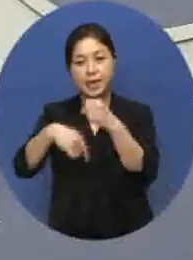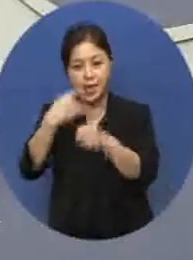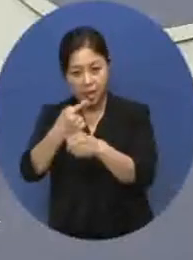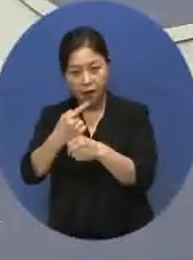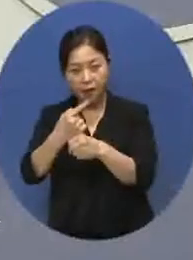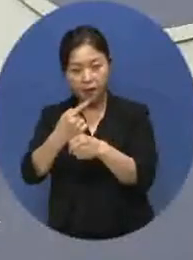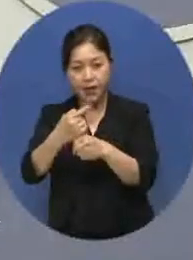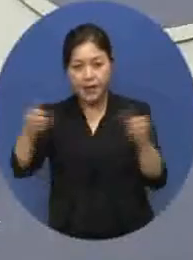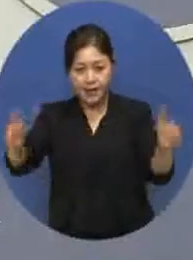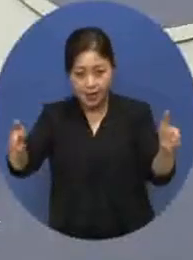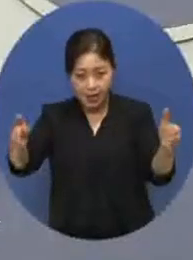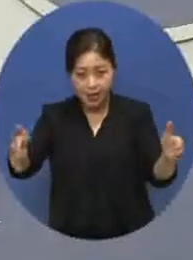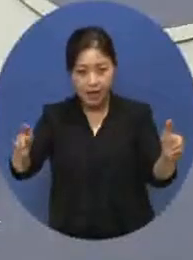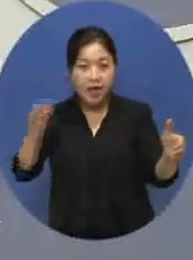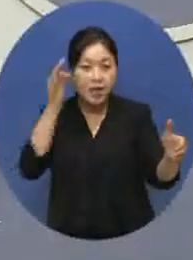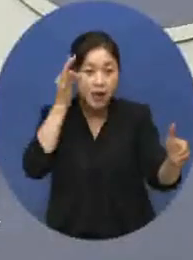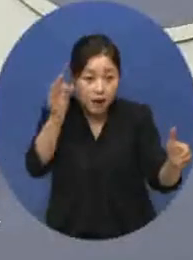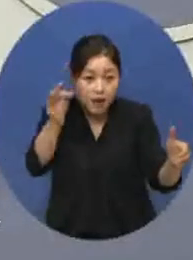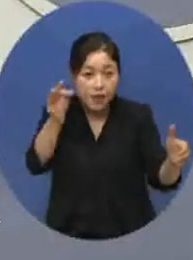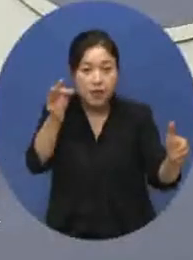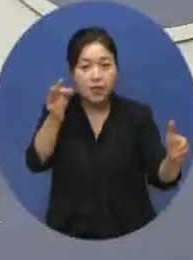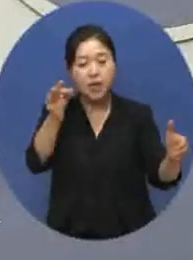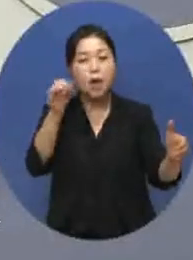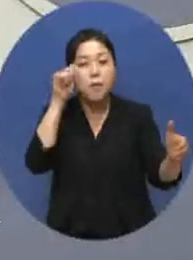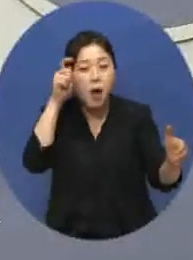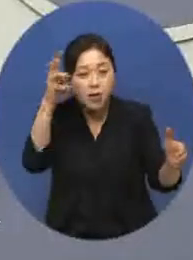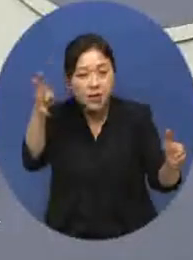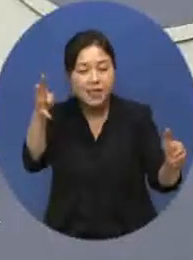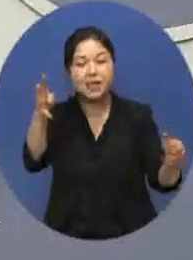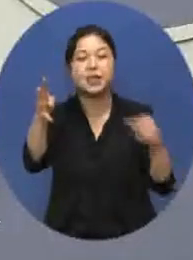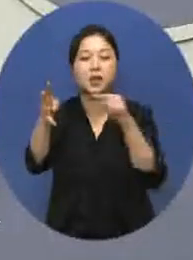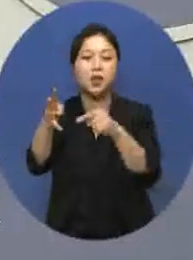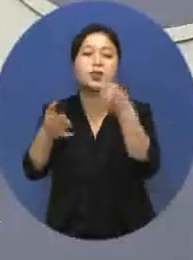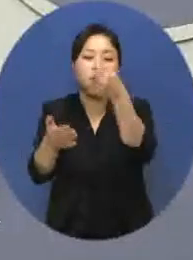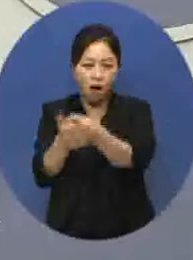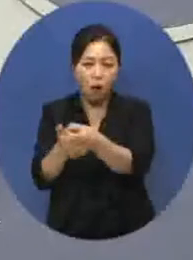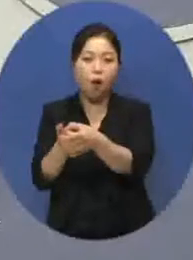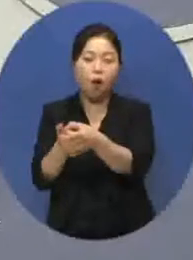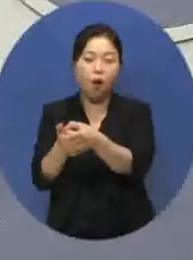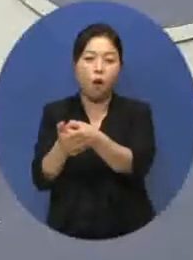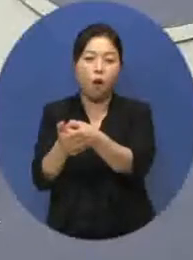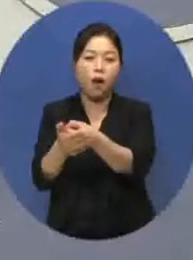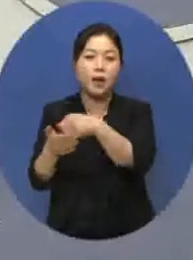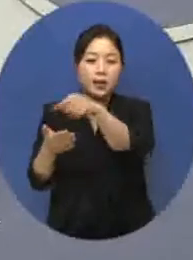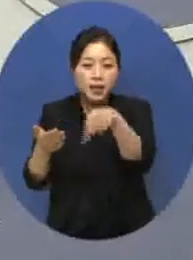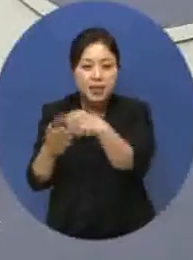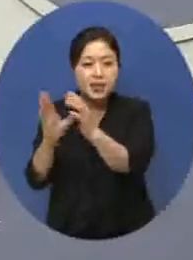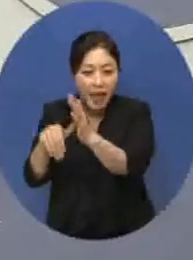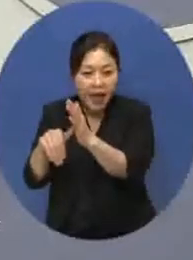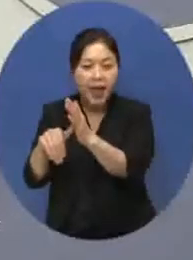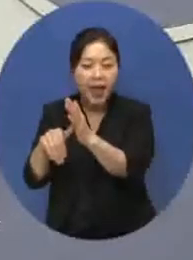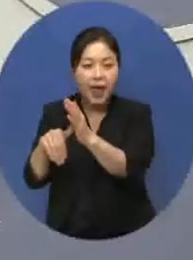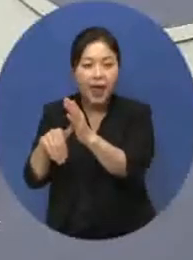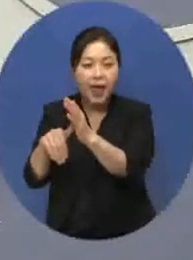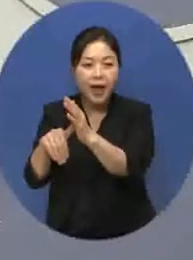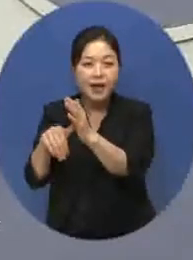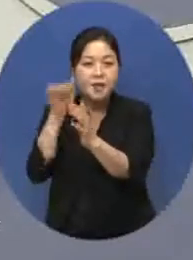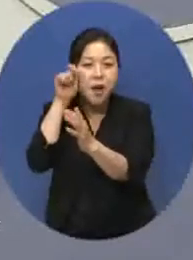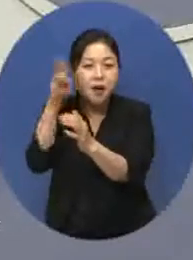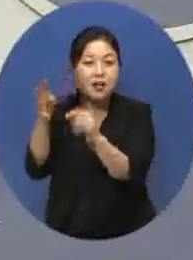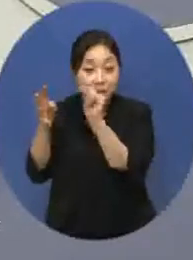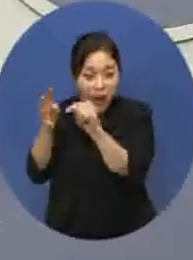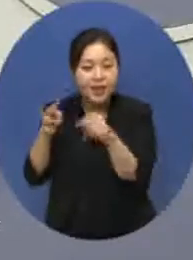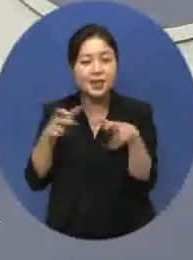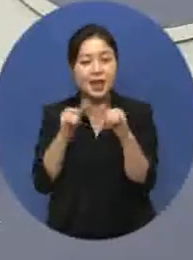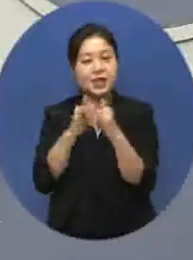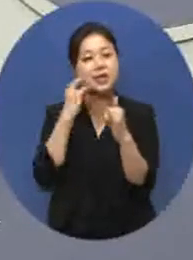중에 열흘이면 열흘, 뭐 며칠간이라도 쿼터제를 정해놓고, 다 정해놓고, 그 장애 예술을 공연을